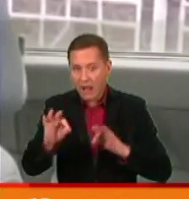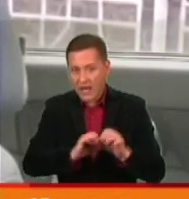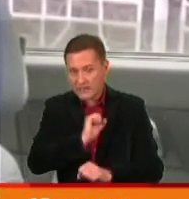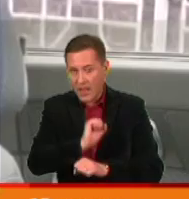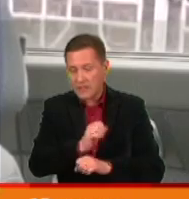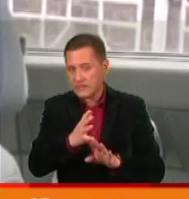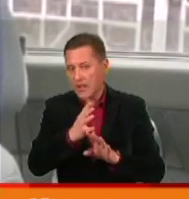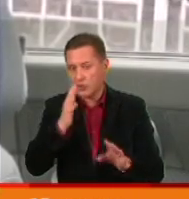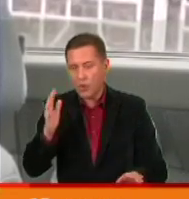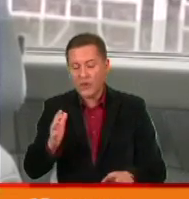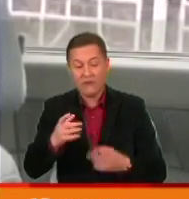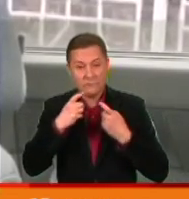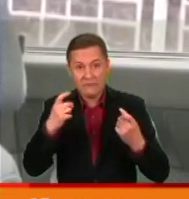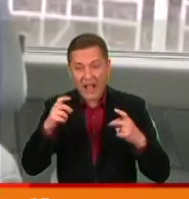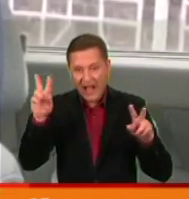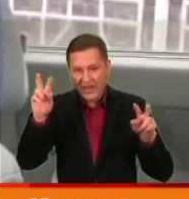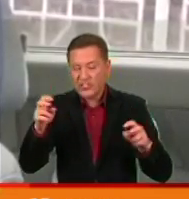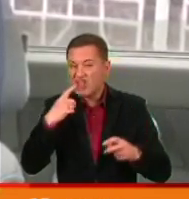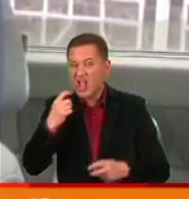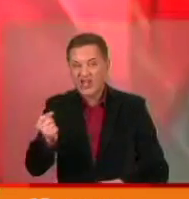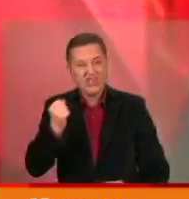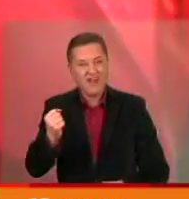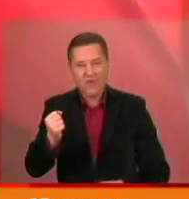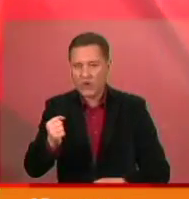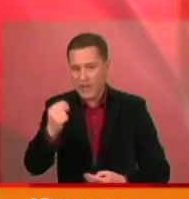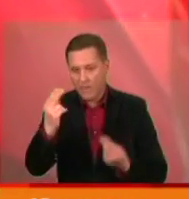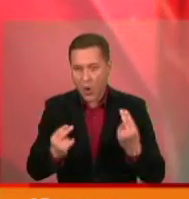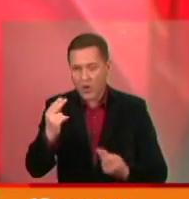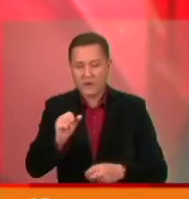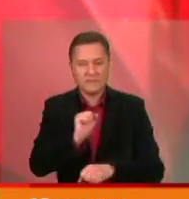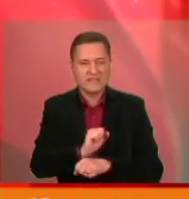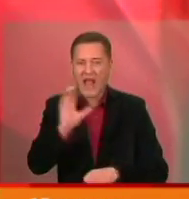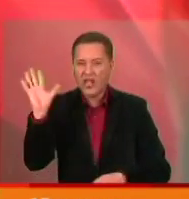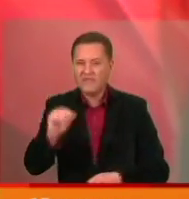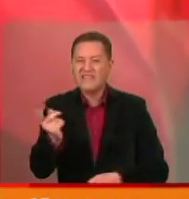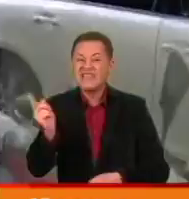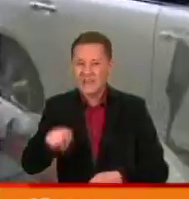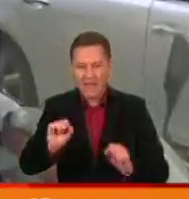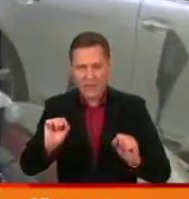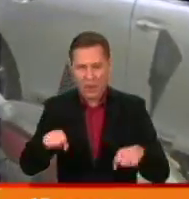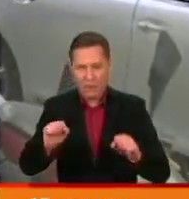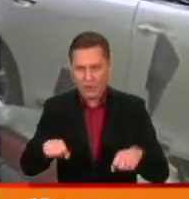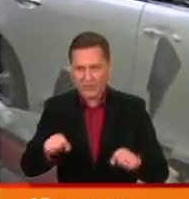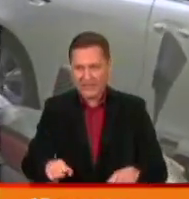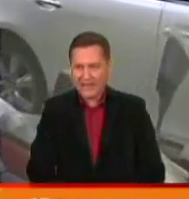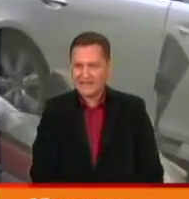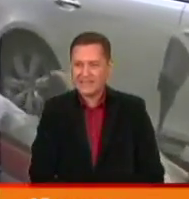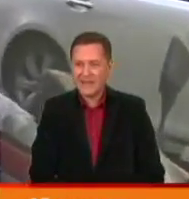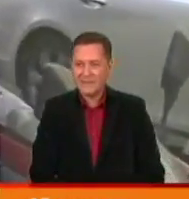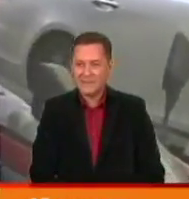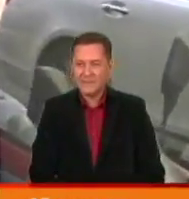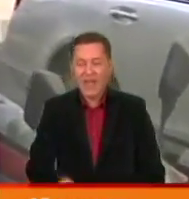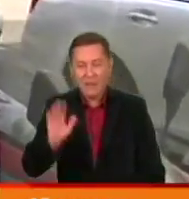моєму навігаторі кричить червоним кольором. Стоять усі, навіть мотоциклісти. Стою. Так